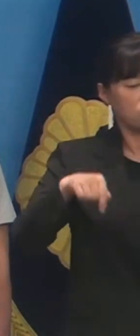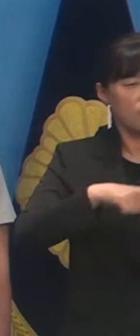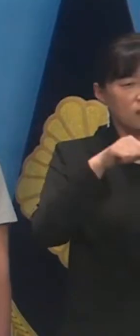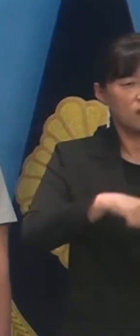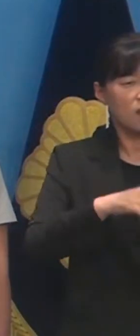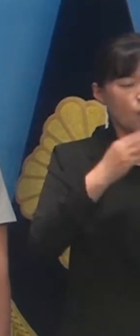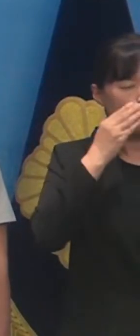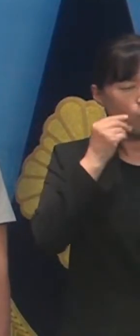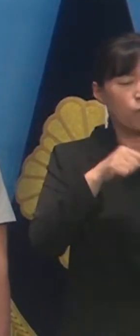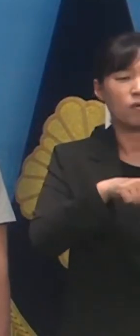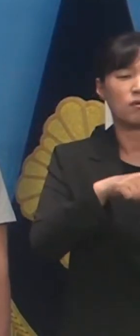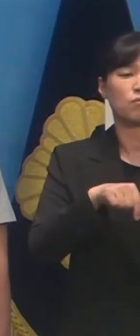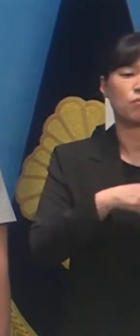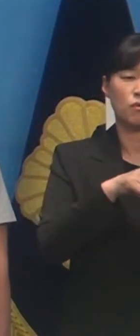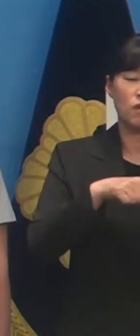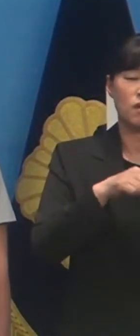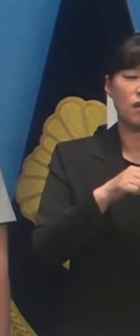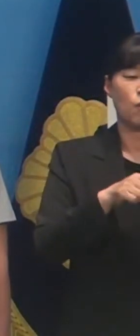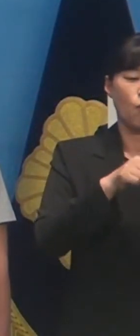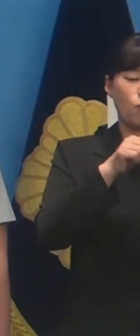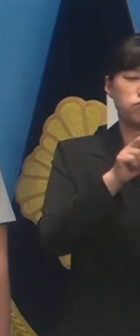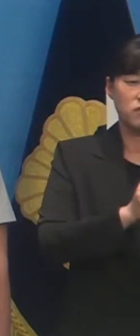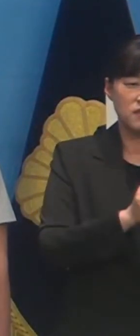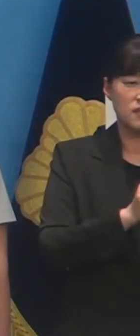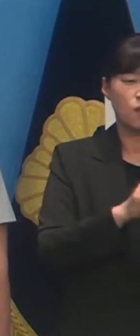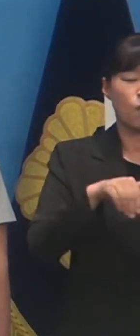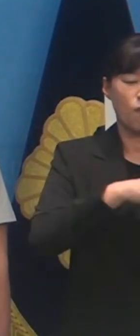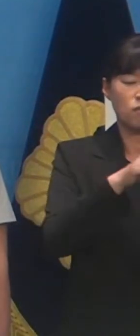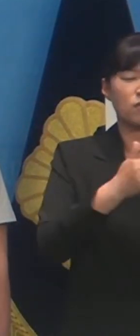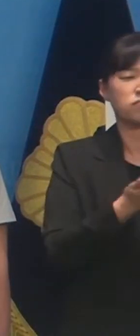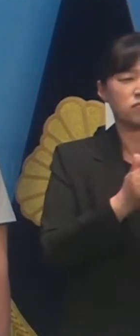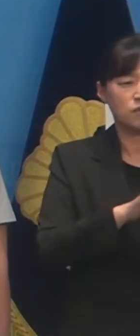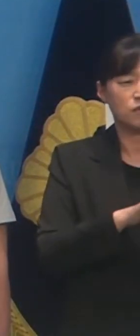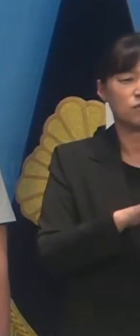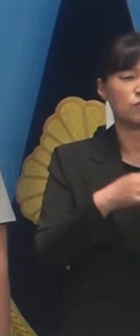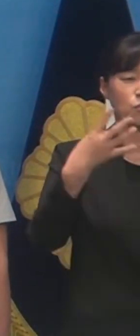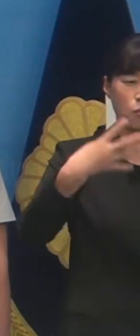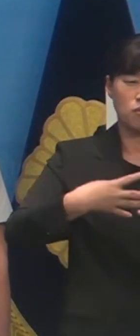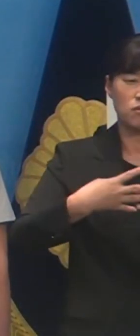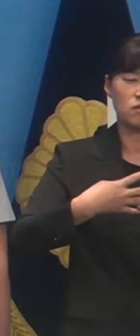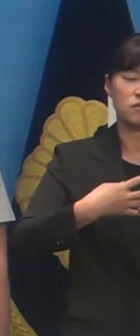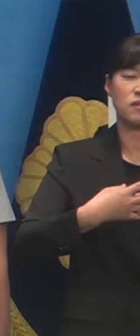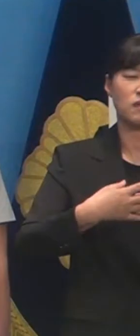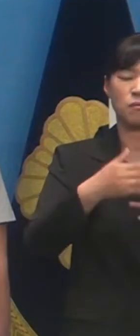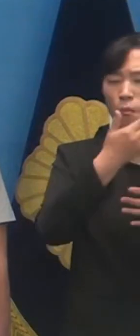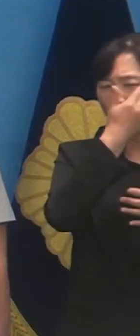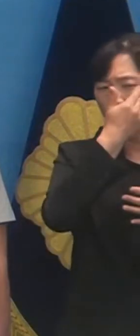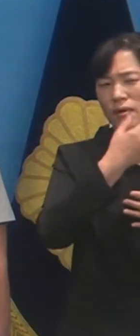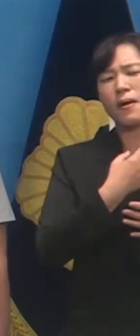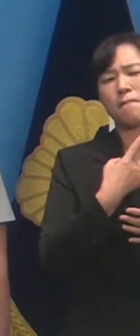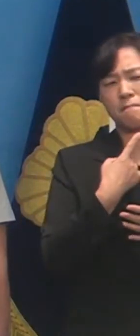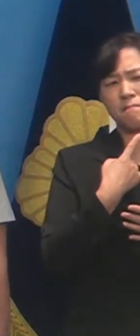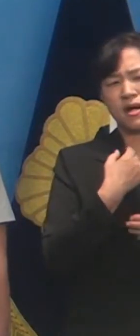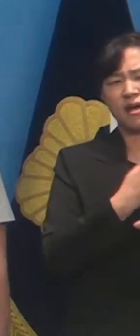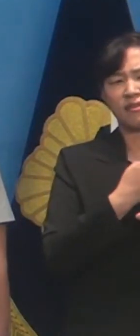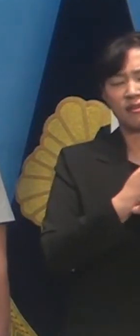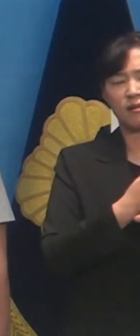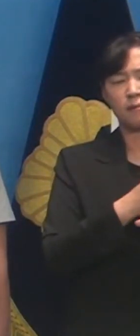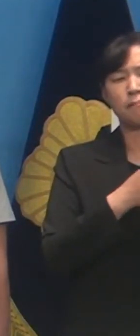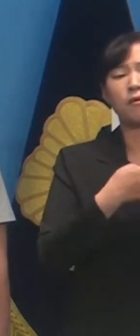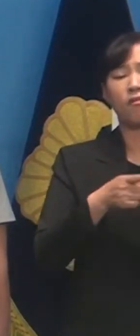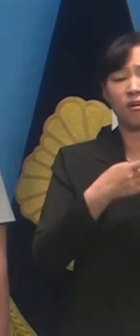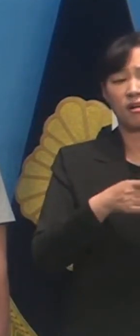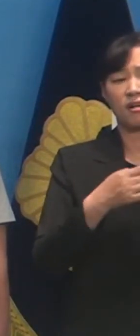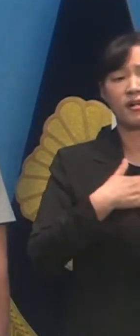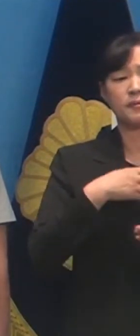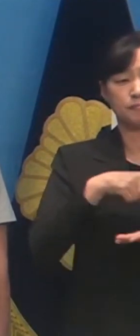통한 어떤 고용 안정 문제라든지 노동조건 개선이라든지 이런 부분들에 대해서는 등한시해가 왔다. 저는 이렇게 평가합니다.